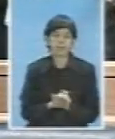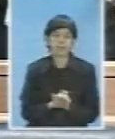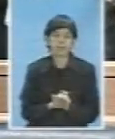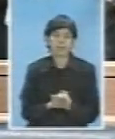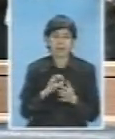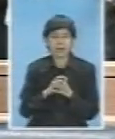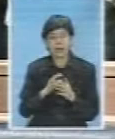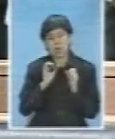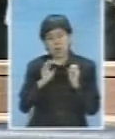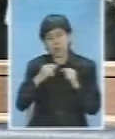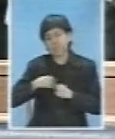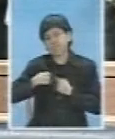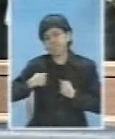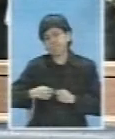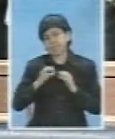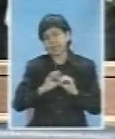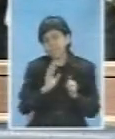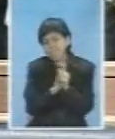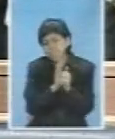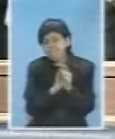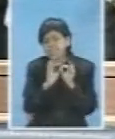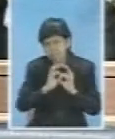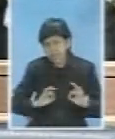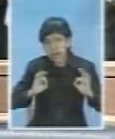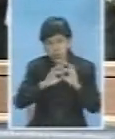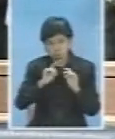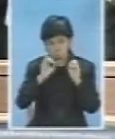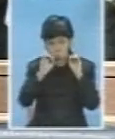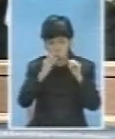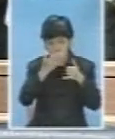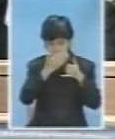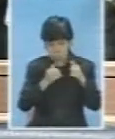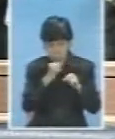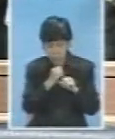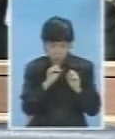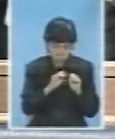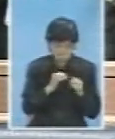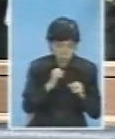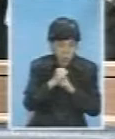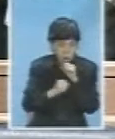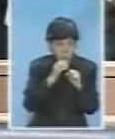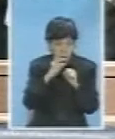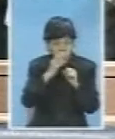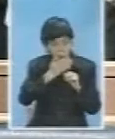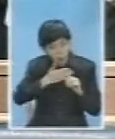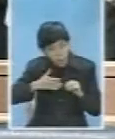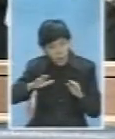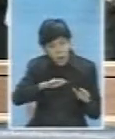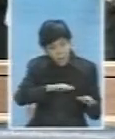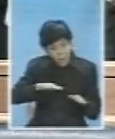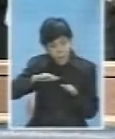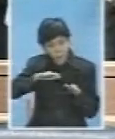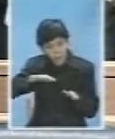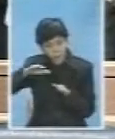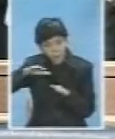ก็คือเรื่องขวัญกำลังใจครูและเรื่องของการที่จะต้องสร้างครูขึ้นมาทดแทนครูที่เกษียณอายุราชการไปอีก10ปีข้าง